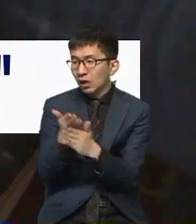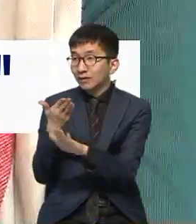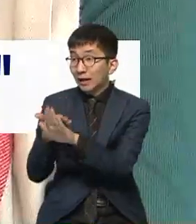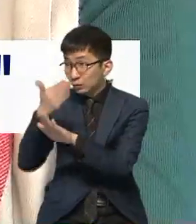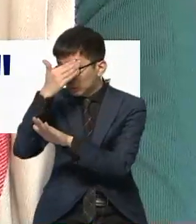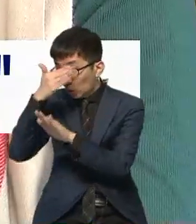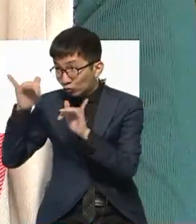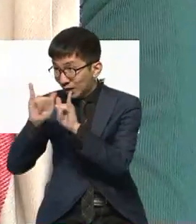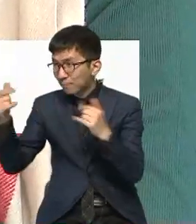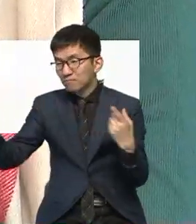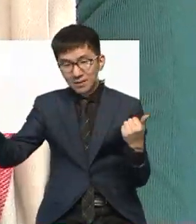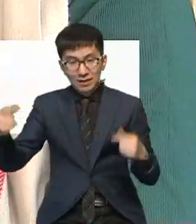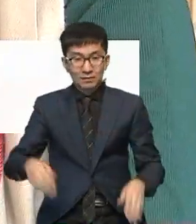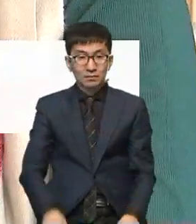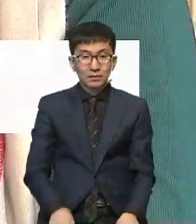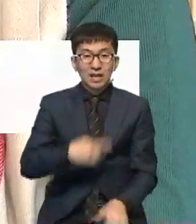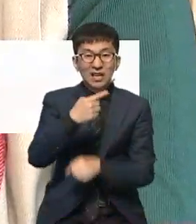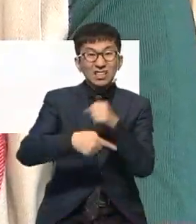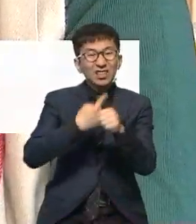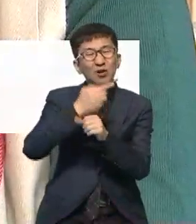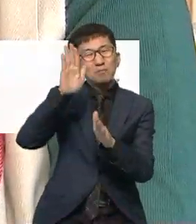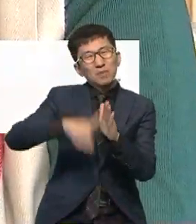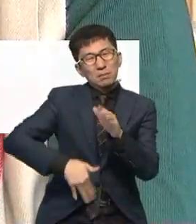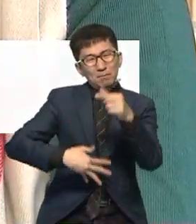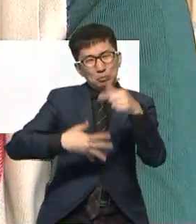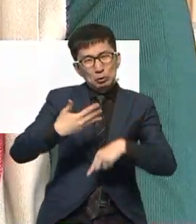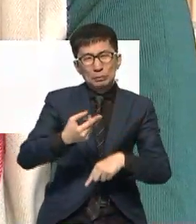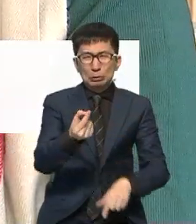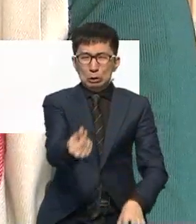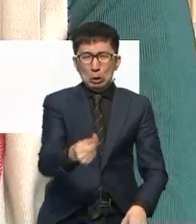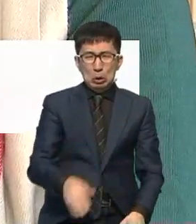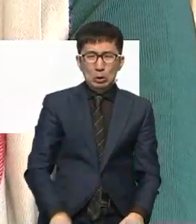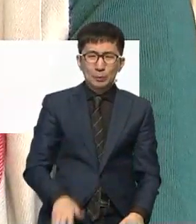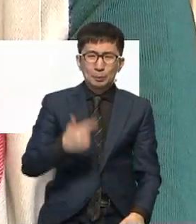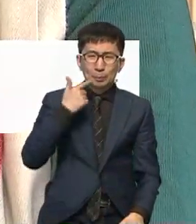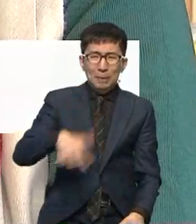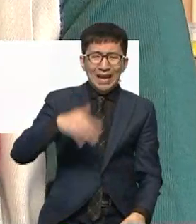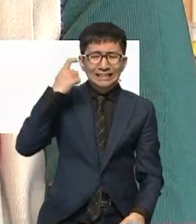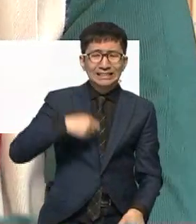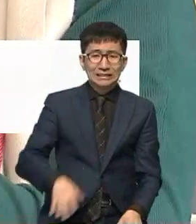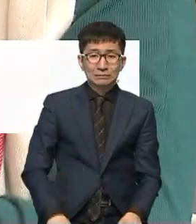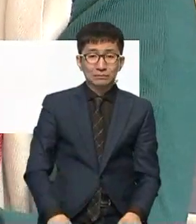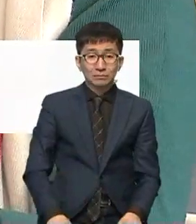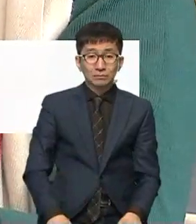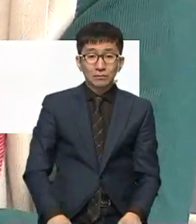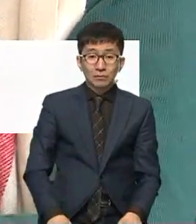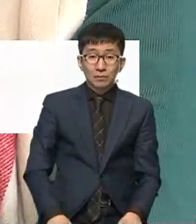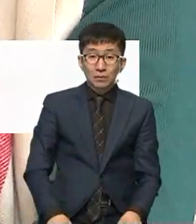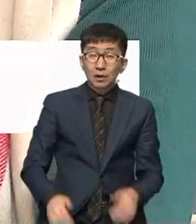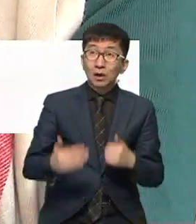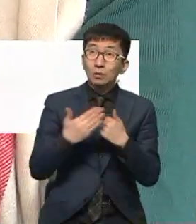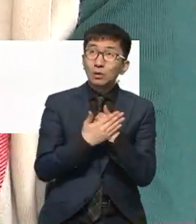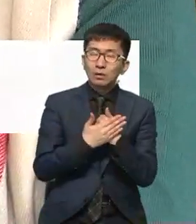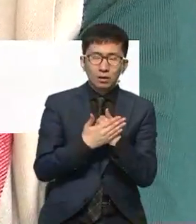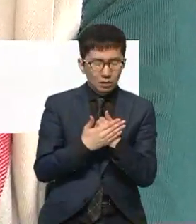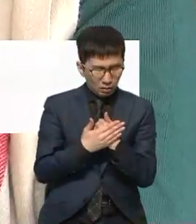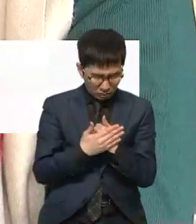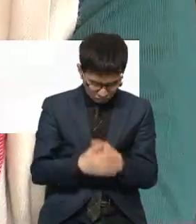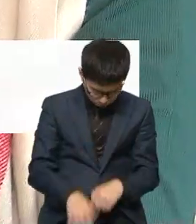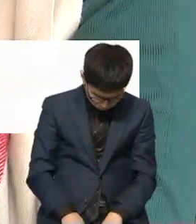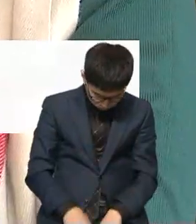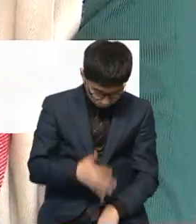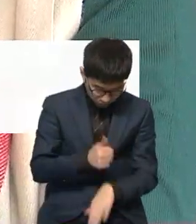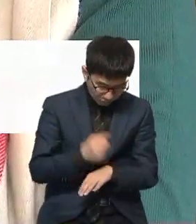않았습니다. 거의 1년 미만의 프로그램에 국한돼 있기 때문에 이 친구들이 그만 스톱이 되면 재고립에 들어갈 수 있는 위험이 있다.